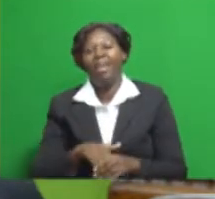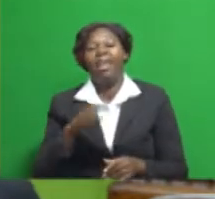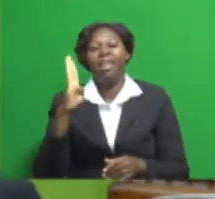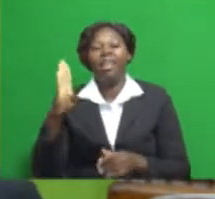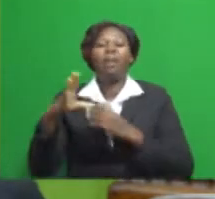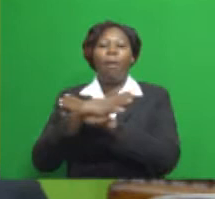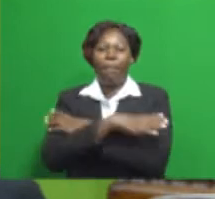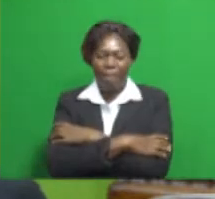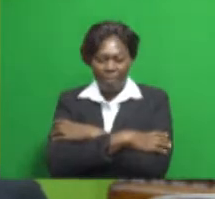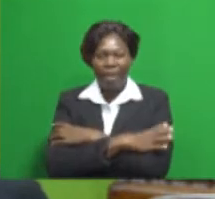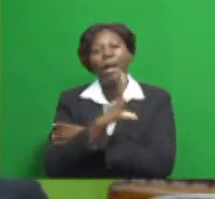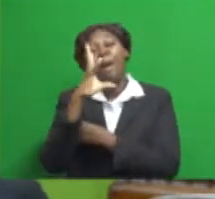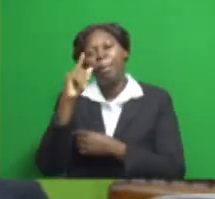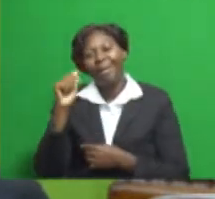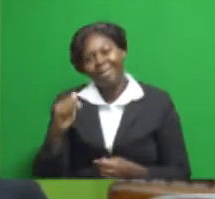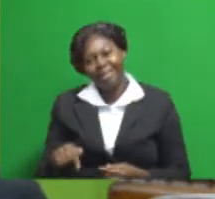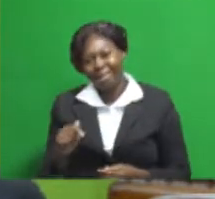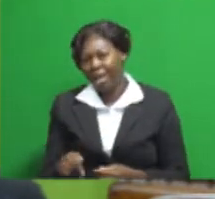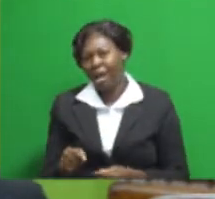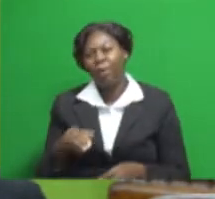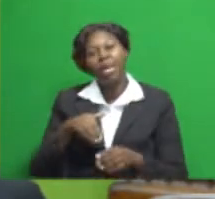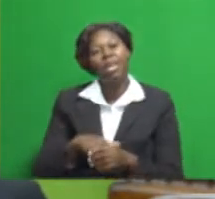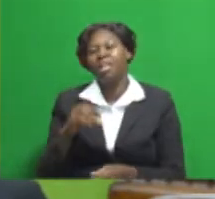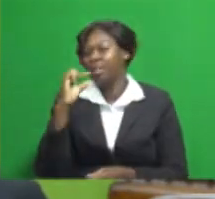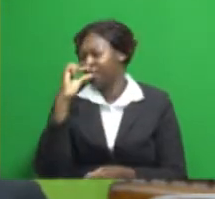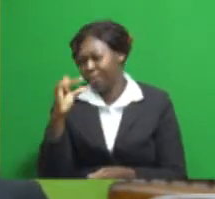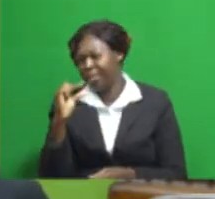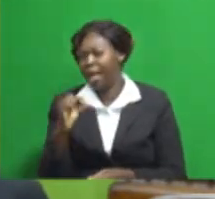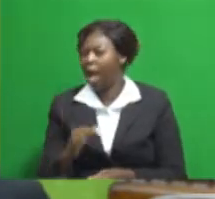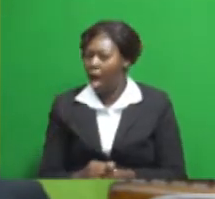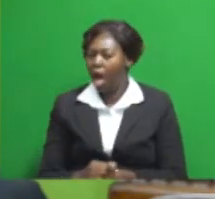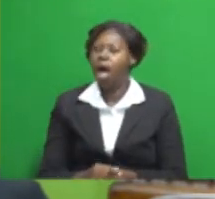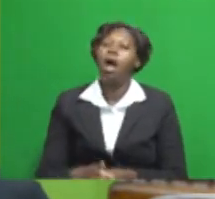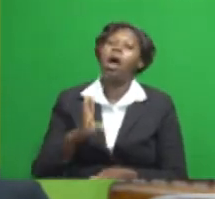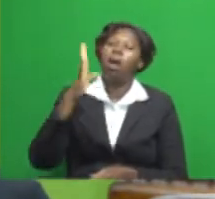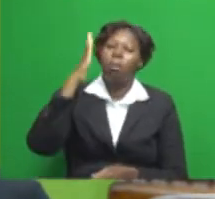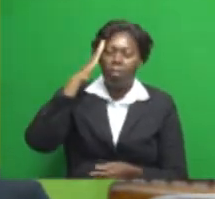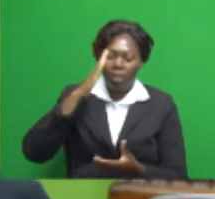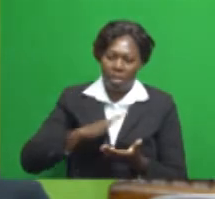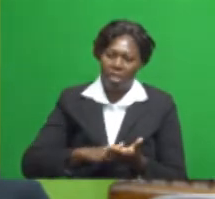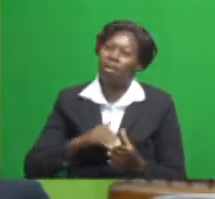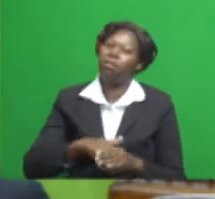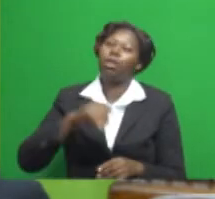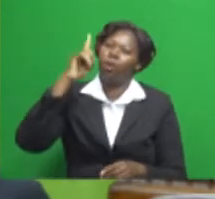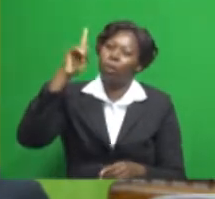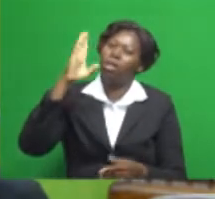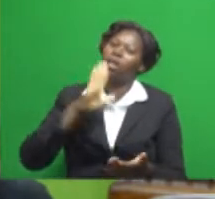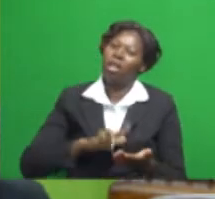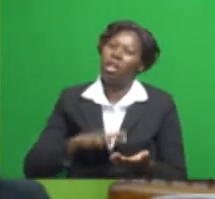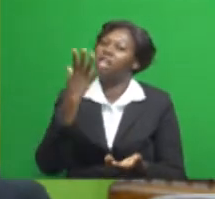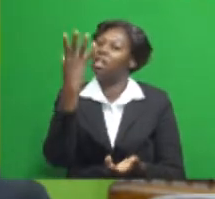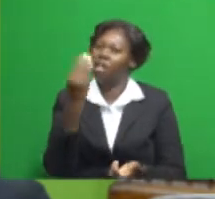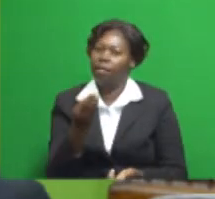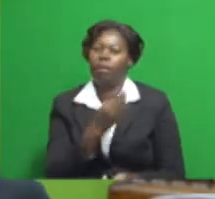ndokumbira kuti ive minduro yenyu nguva dzose. Ngativimbe ina Mwari. Mwari wedu anogona. Asi